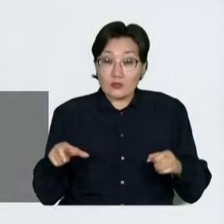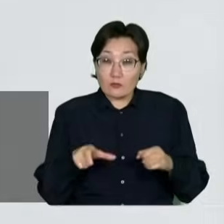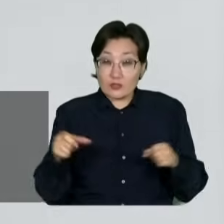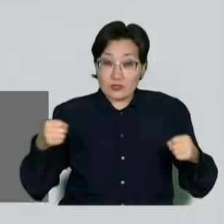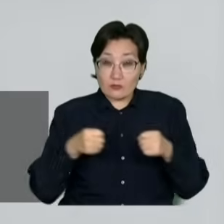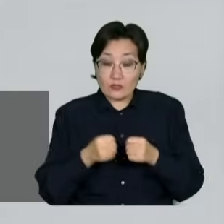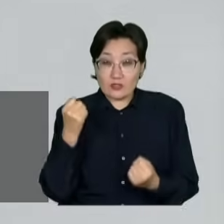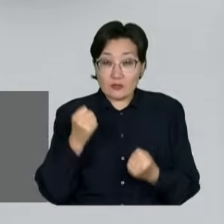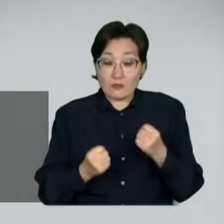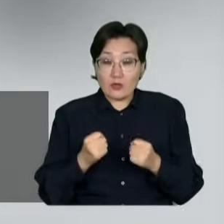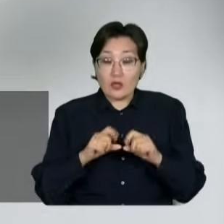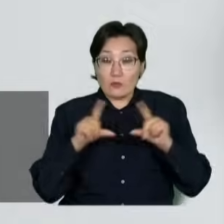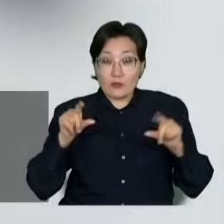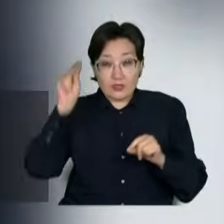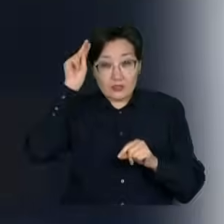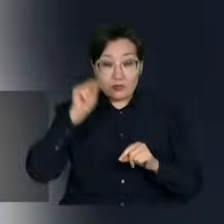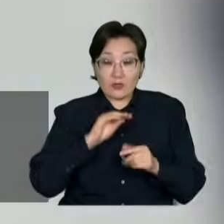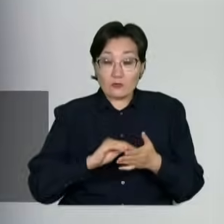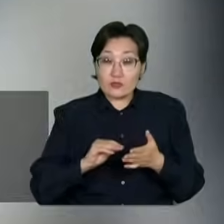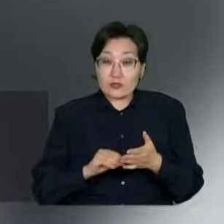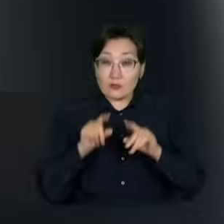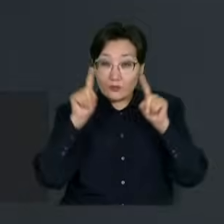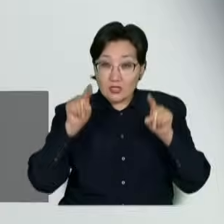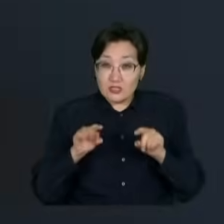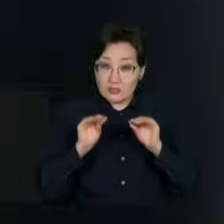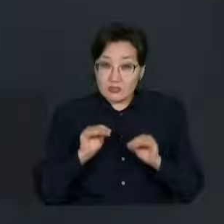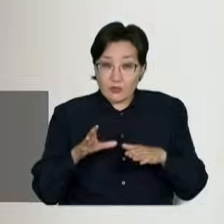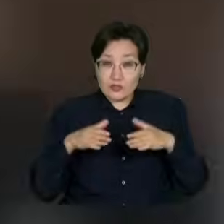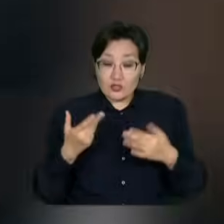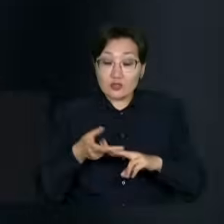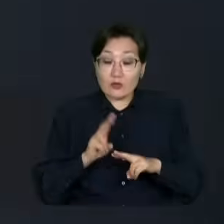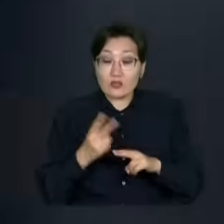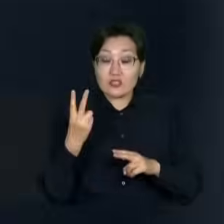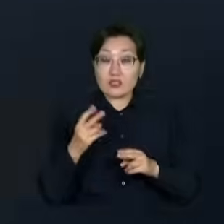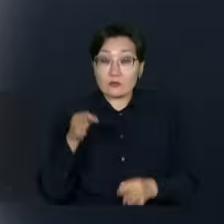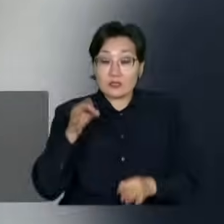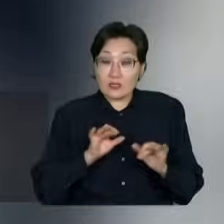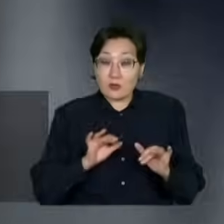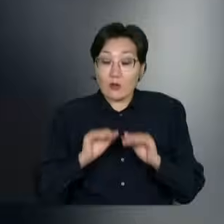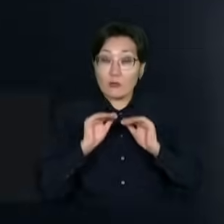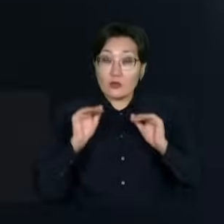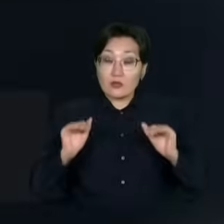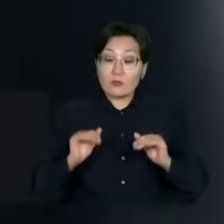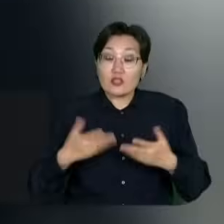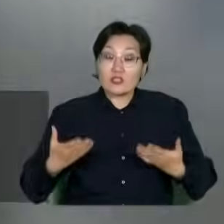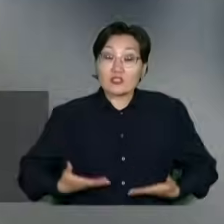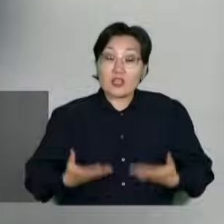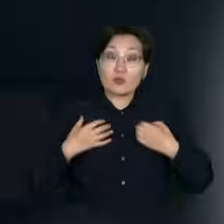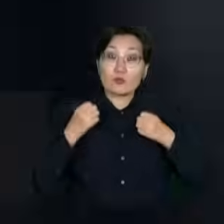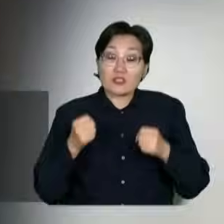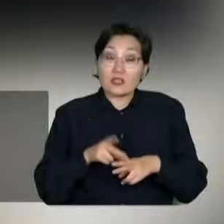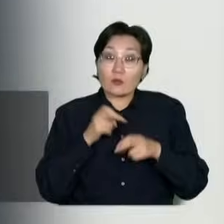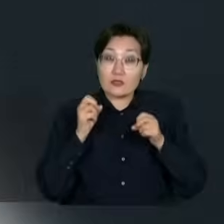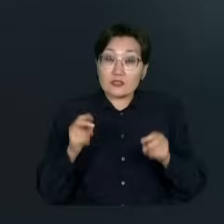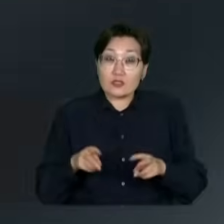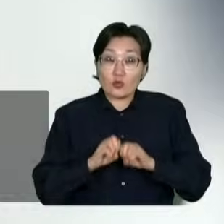ұшырағаны көлік мектептің өтініш хаттамасында көрсетілмеген. Сондықтан екінші қылмыстық іс балалардың өмірі мен денсаулығының